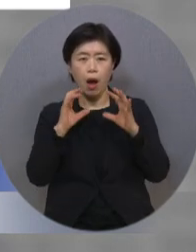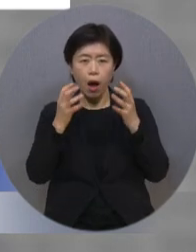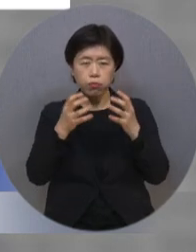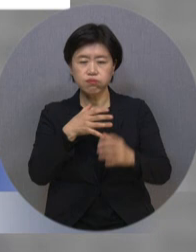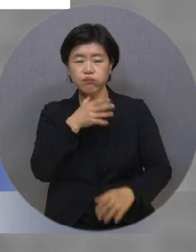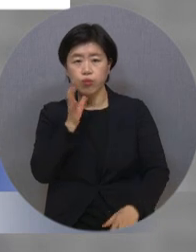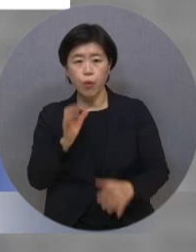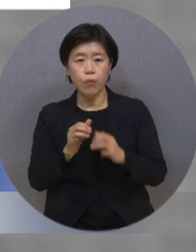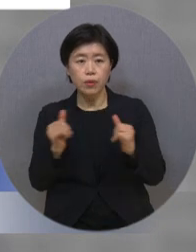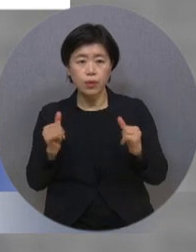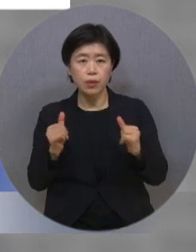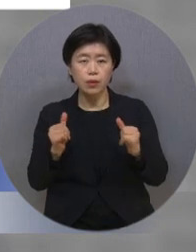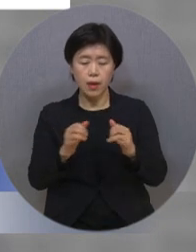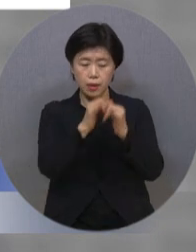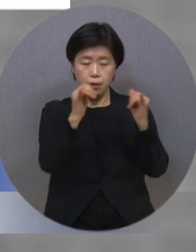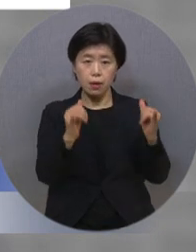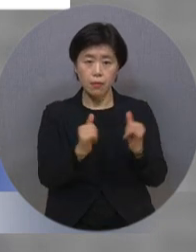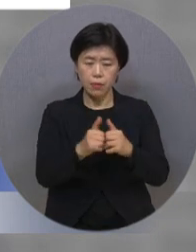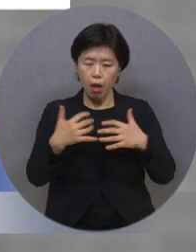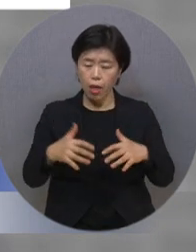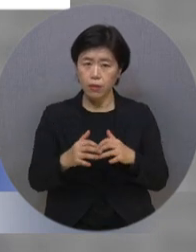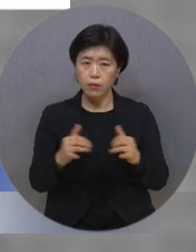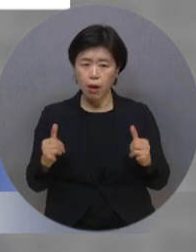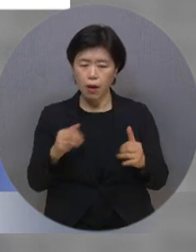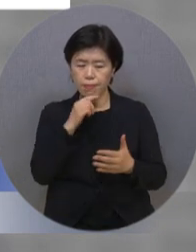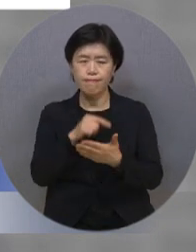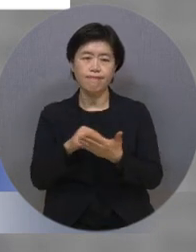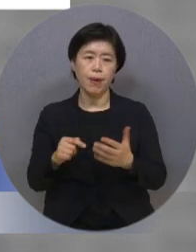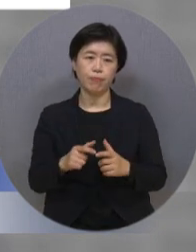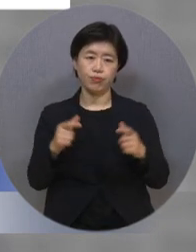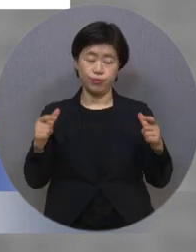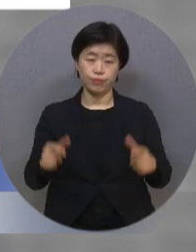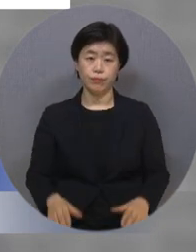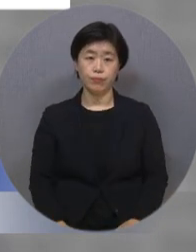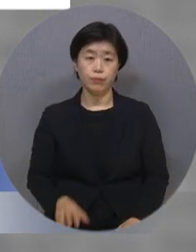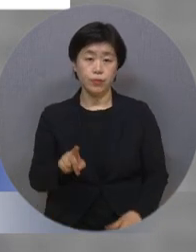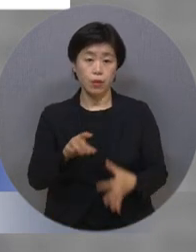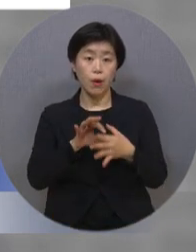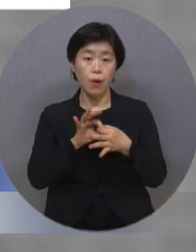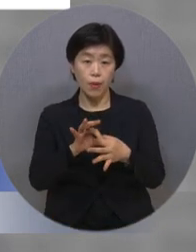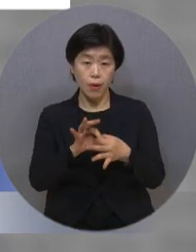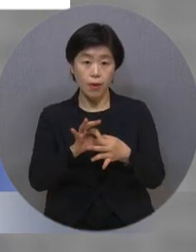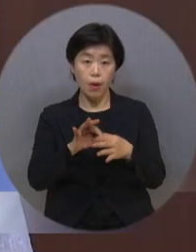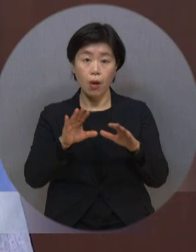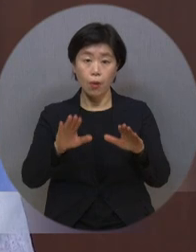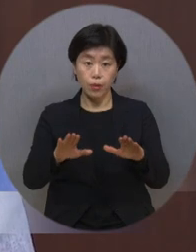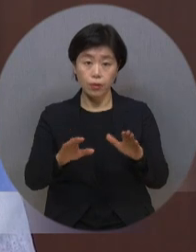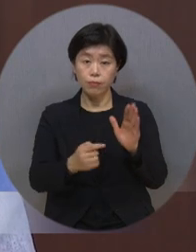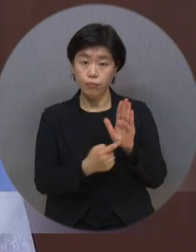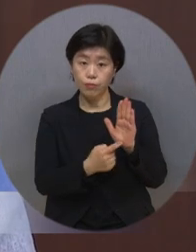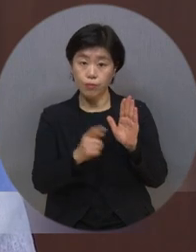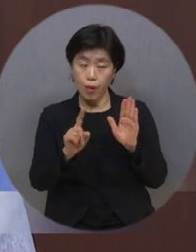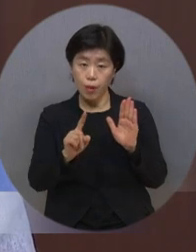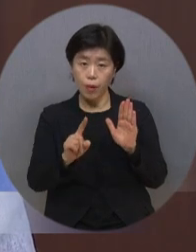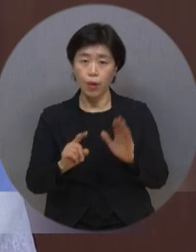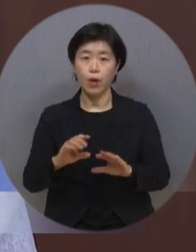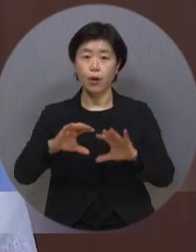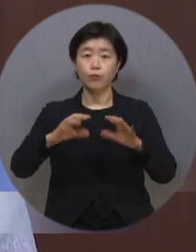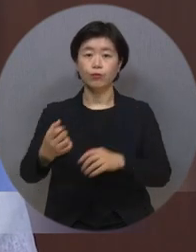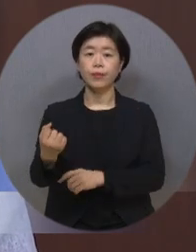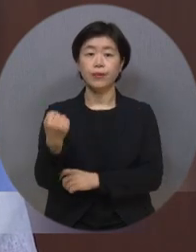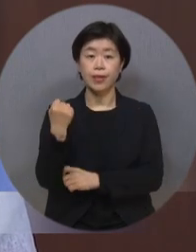속수무책으로 피해를 보고 있다고 합니다 이와 관련해 오늘 1면 기사에서는 국민의